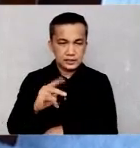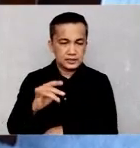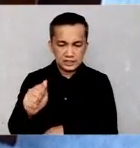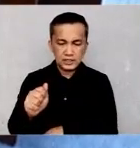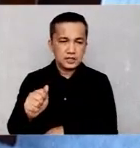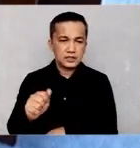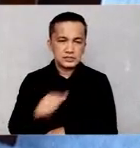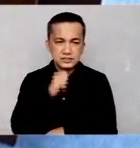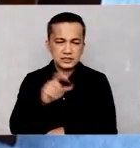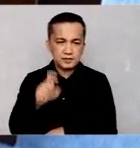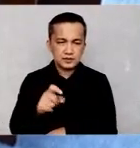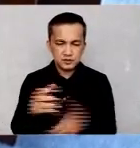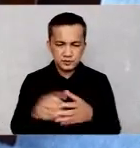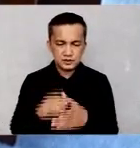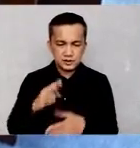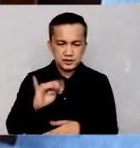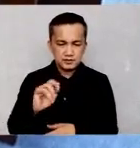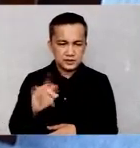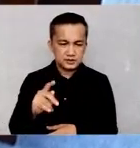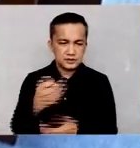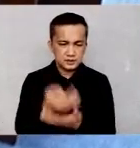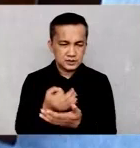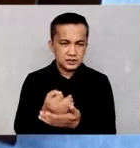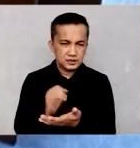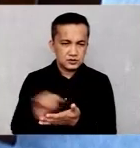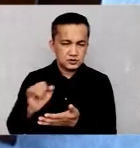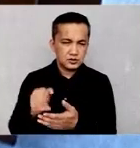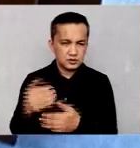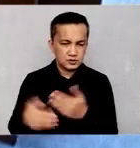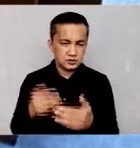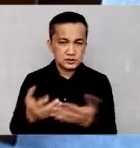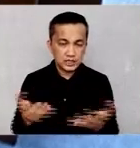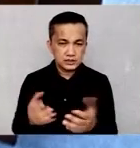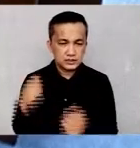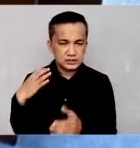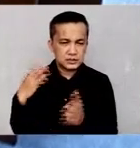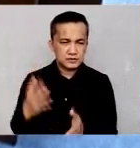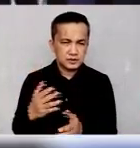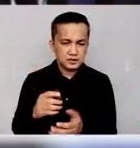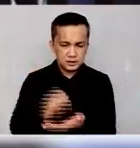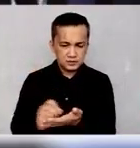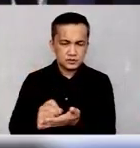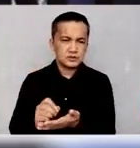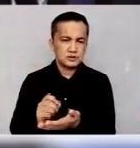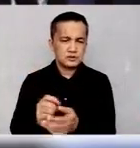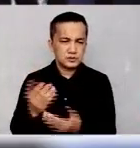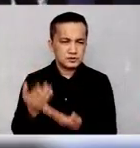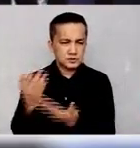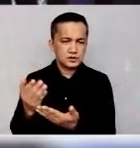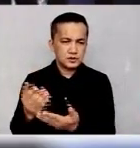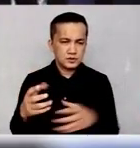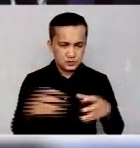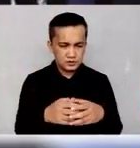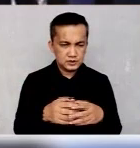ang Committee on Banks, Financial Institutions and Currencies ang humawak rito kung saan chairman ang may akda ng panukala. Ang committee na may kinalaman